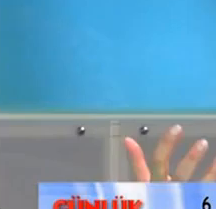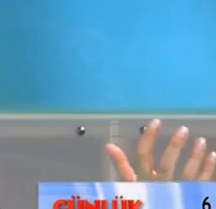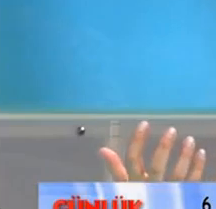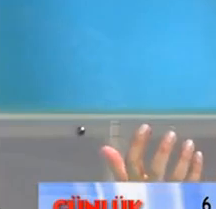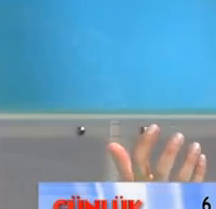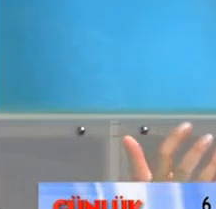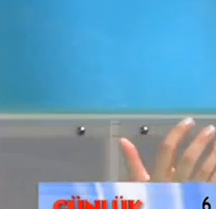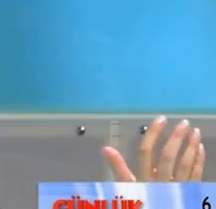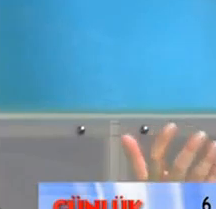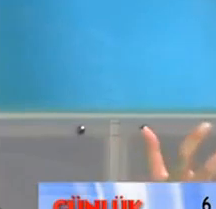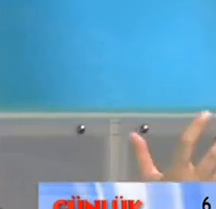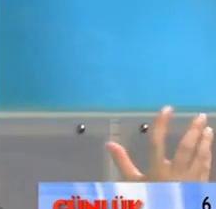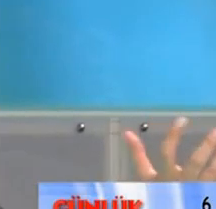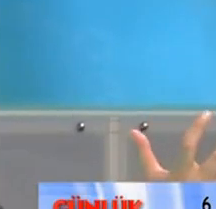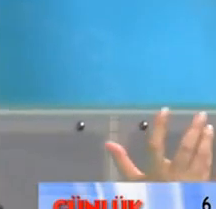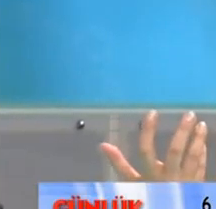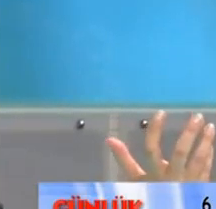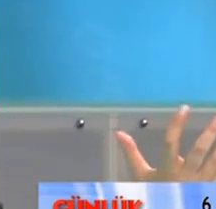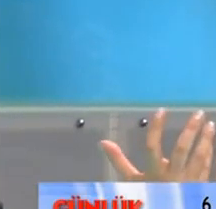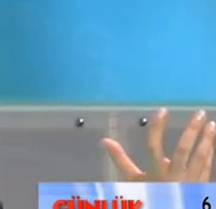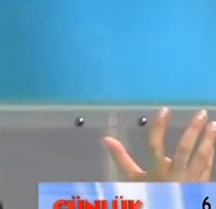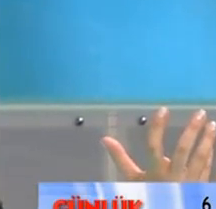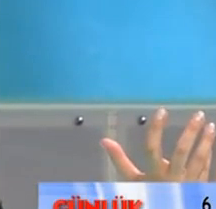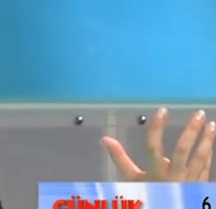you know, something that is a kind of an organ mafia,